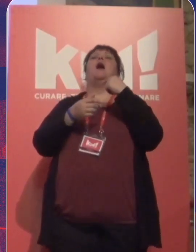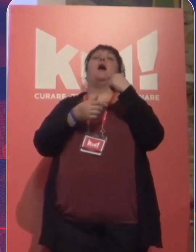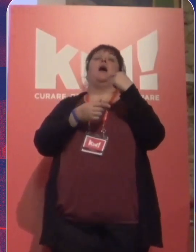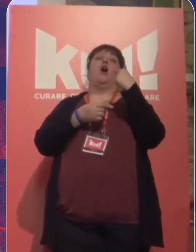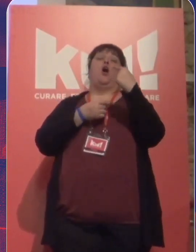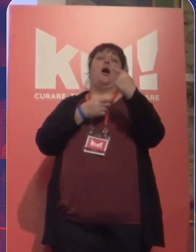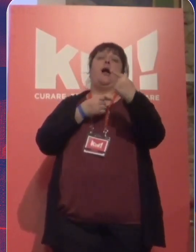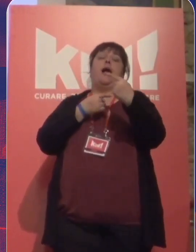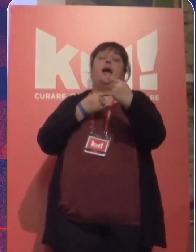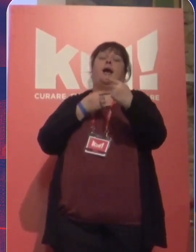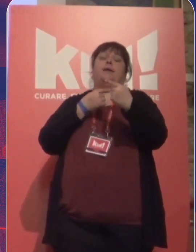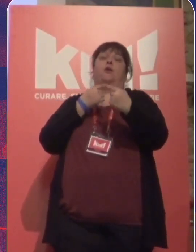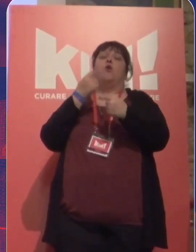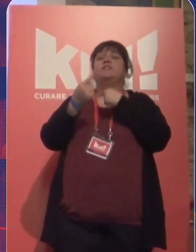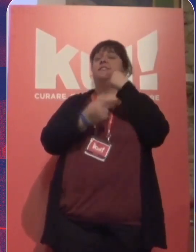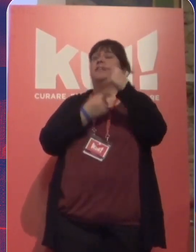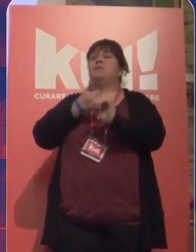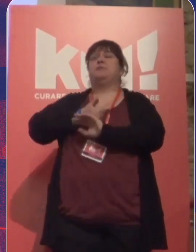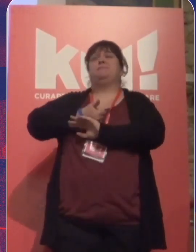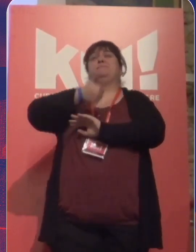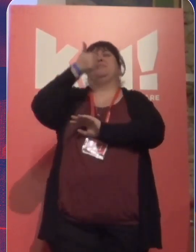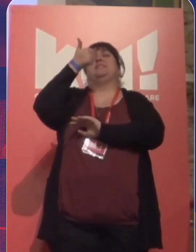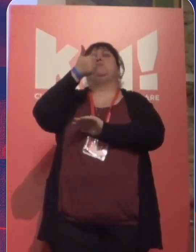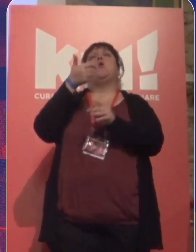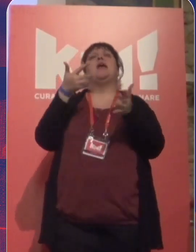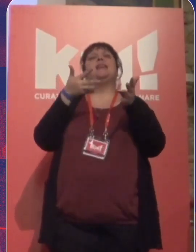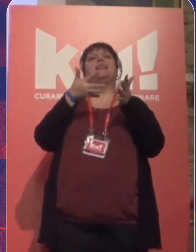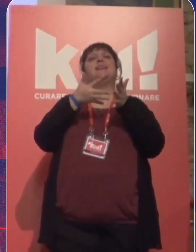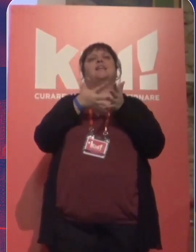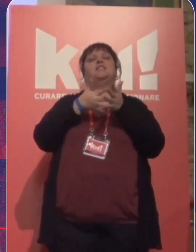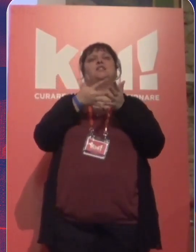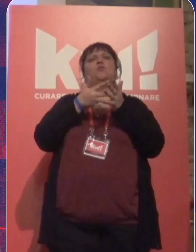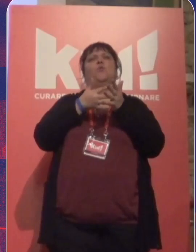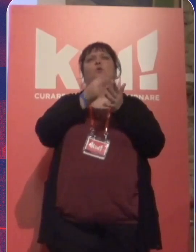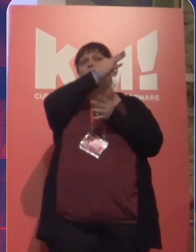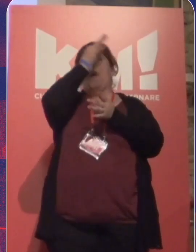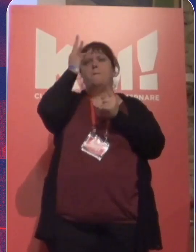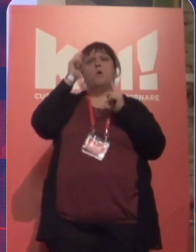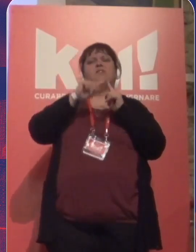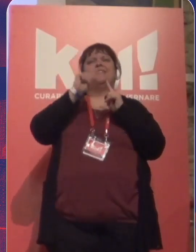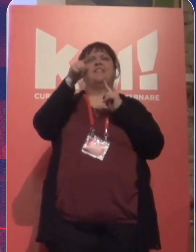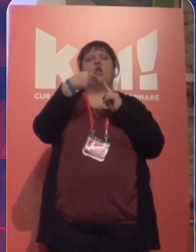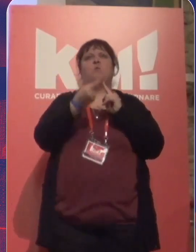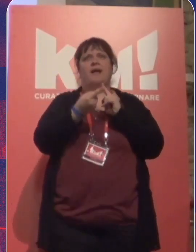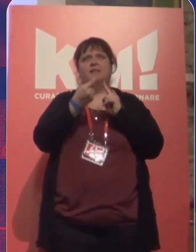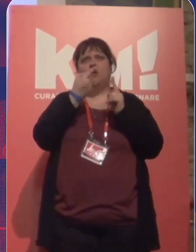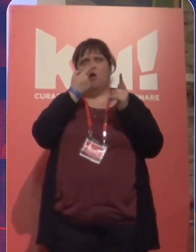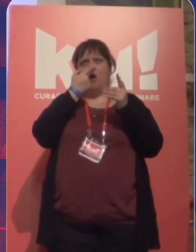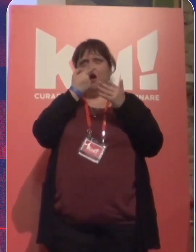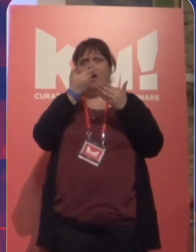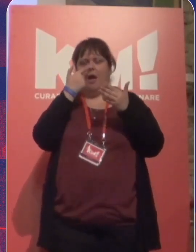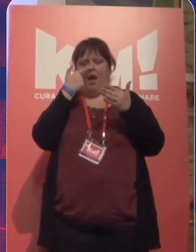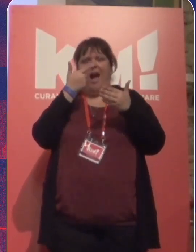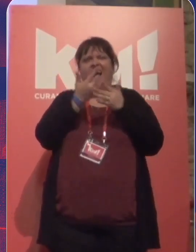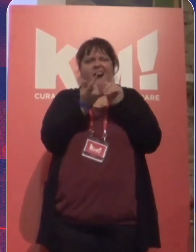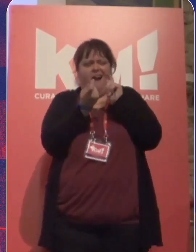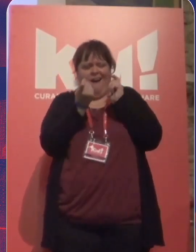traumatico di adattamento disturbo post traumatico di adattamento è una categoria